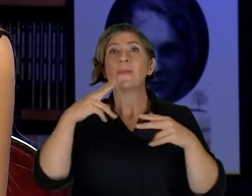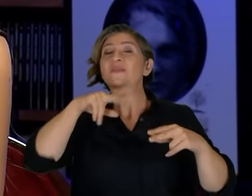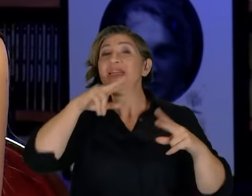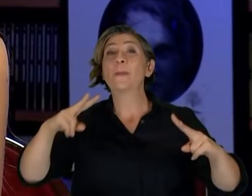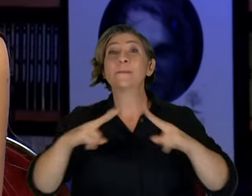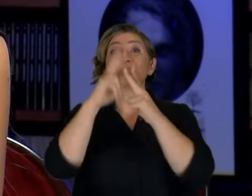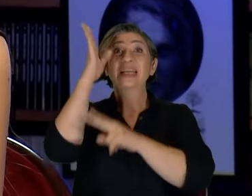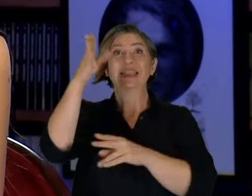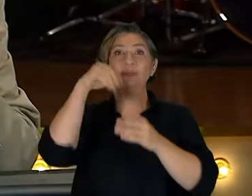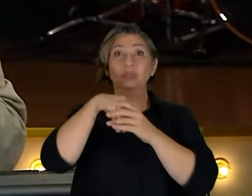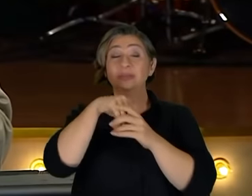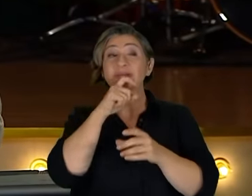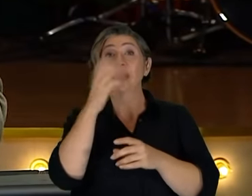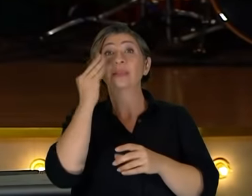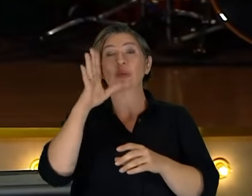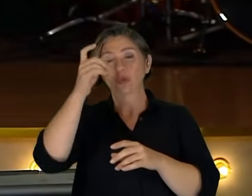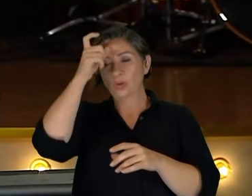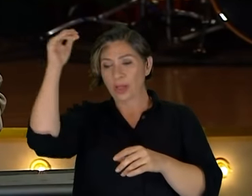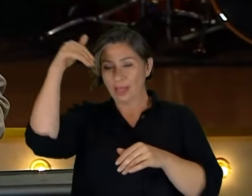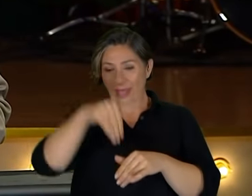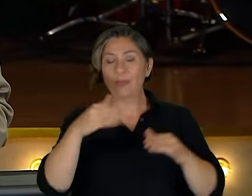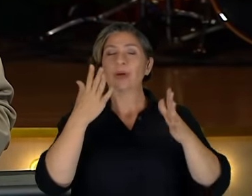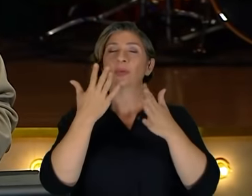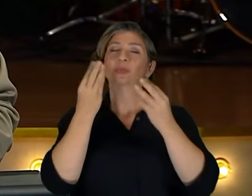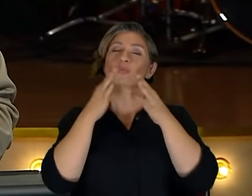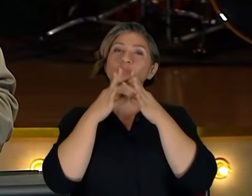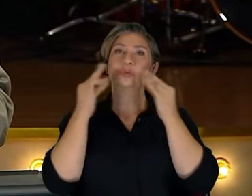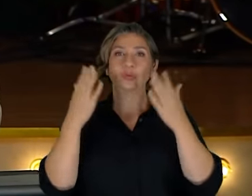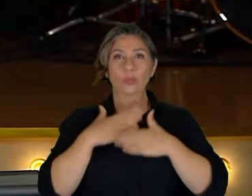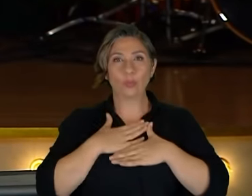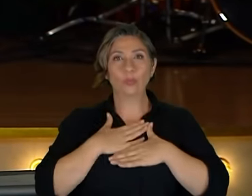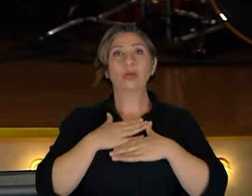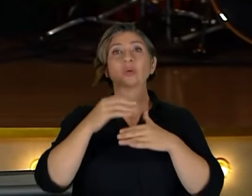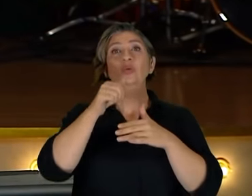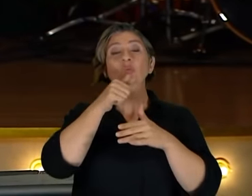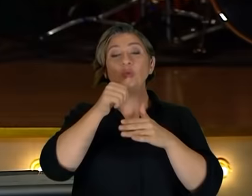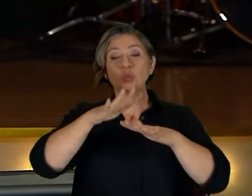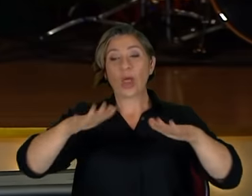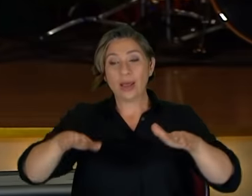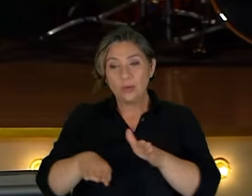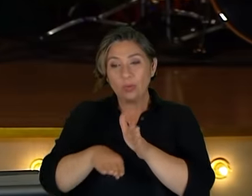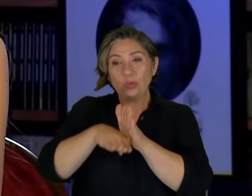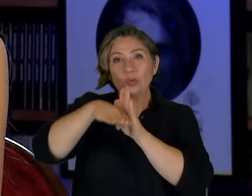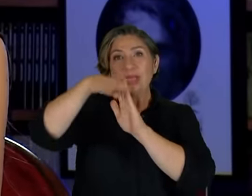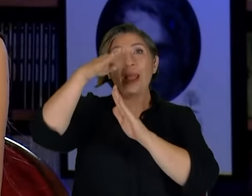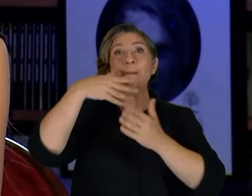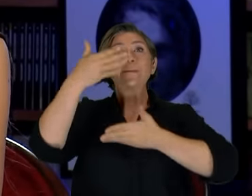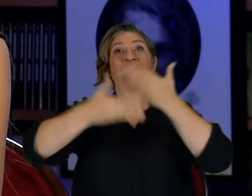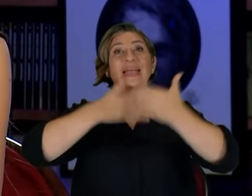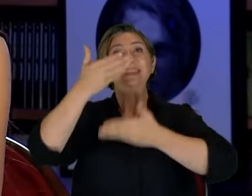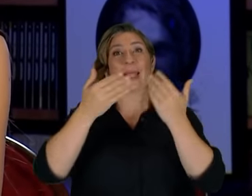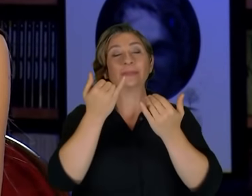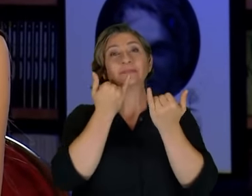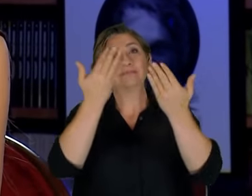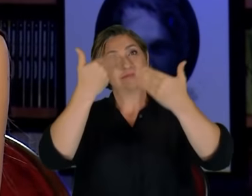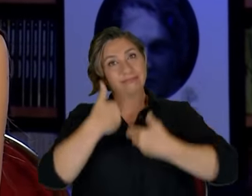için sinirliyim. Yanlış anlaşılmasın. Memlekete geldiğim için çok mutluyum ve Sular Yükselince belgeseliyle